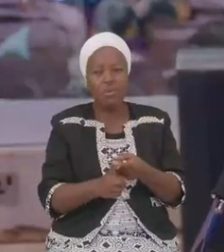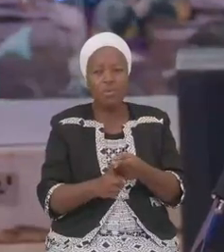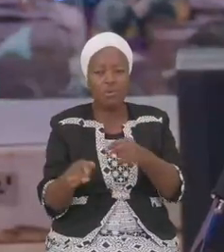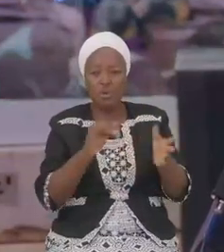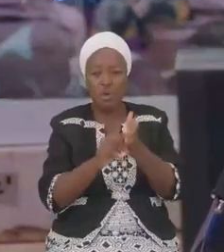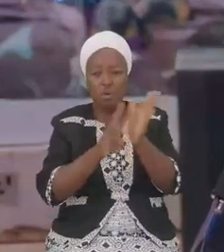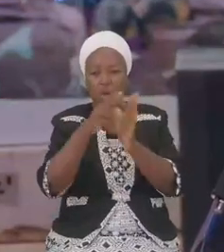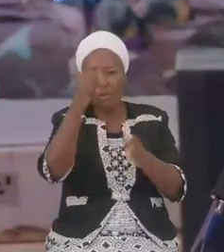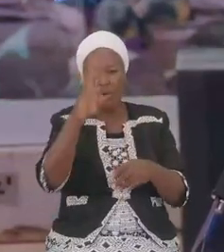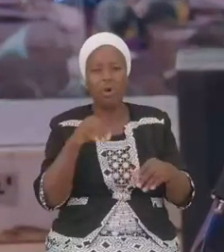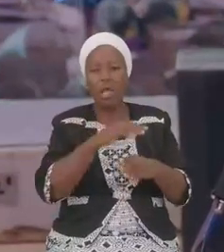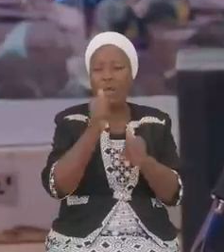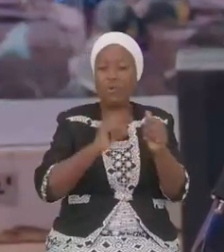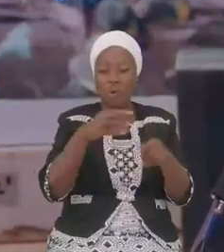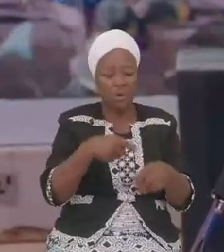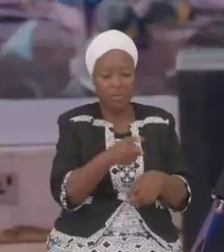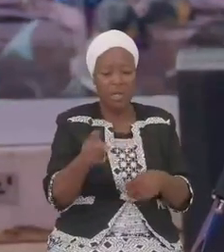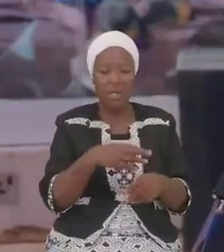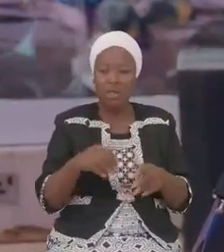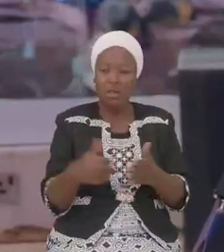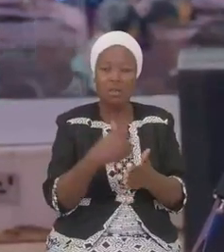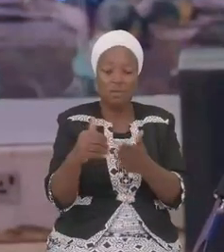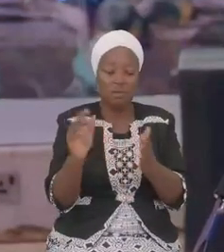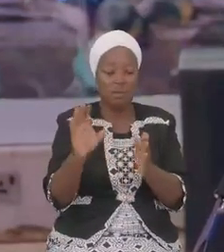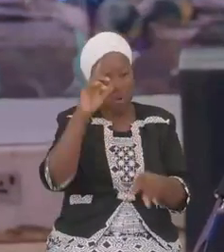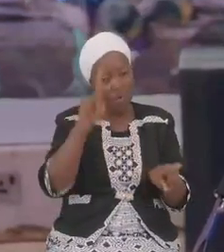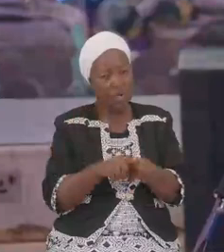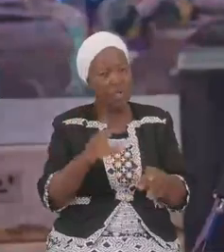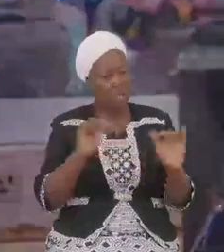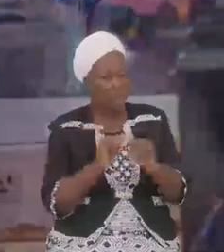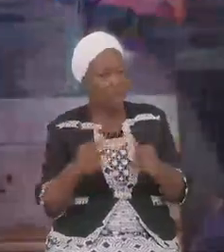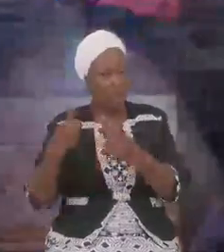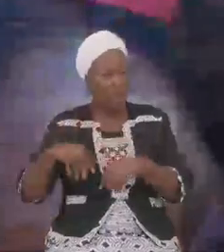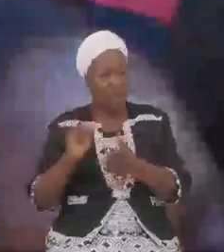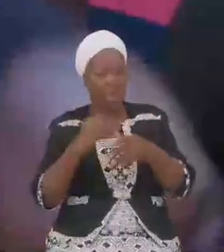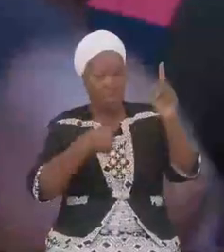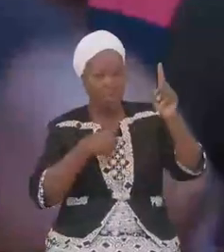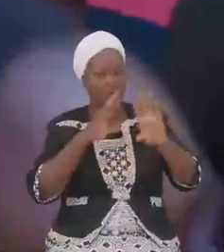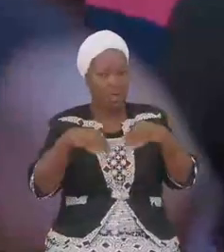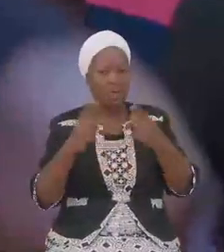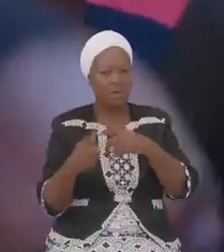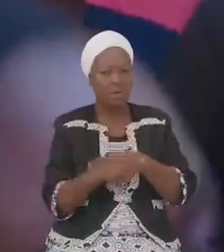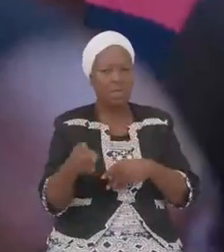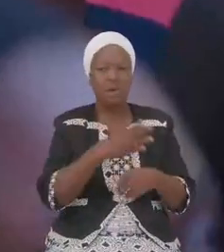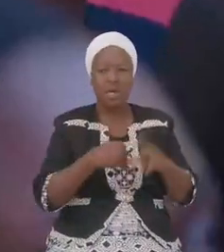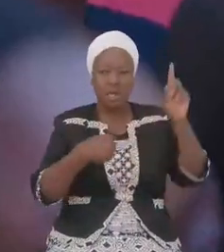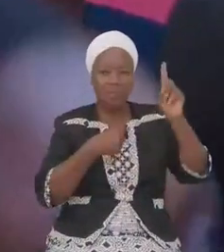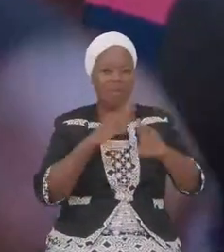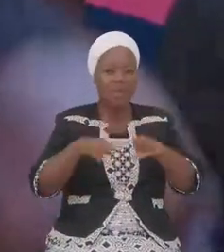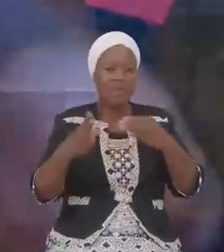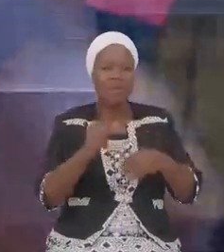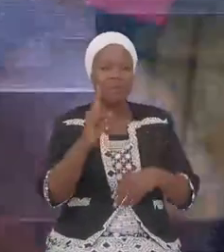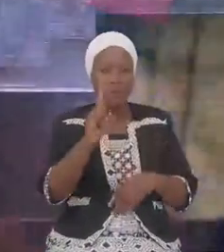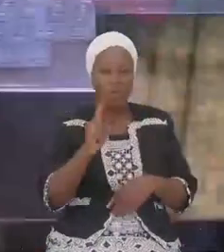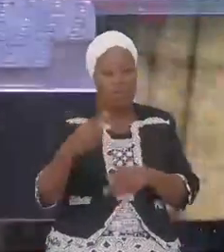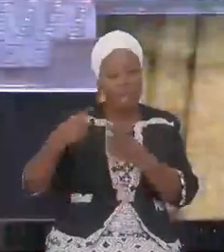alliance, c'est le même cœur que je leur donnerai. je leur donnerai un même cœur et